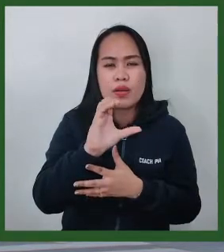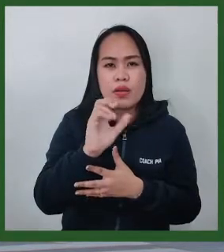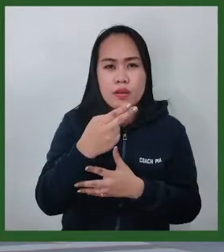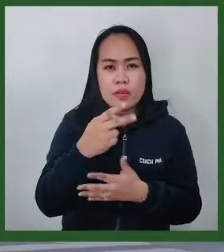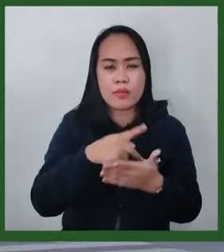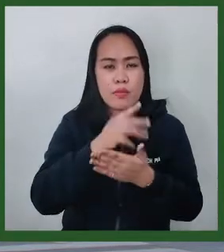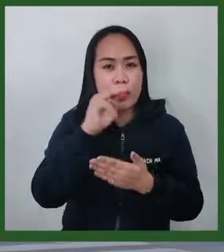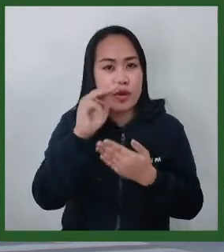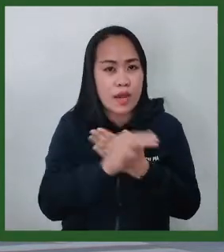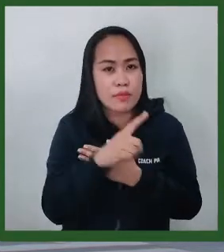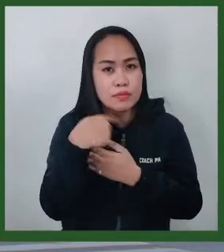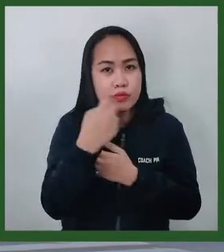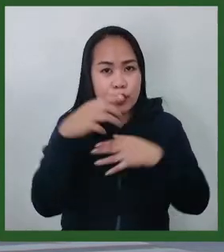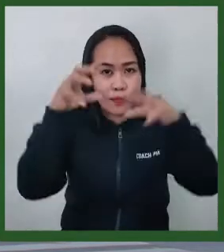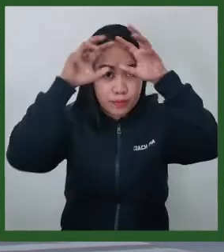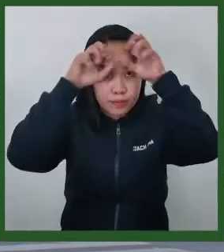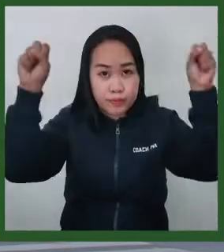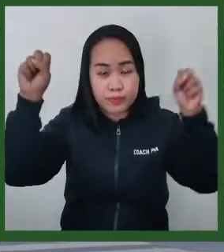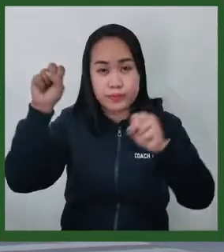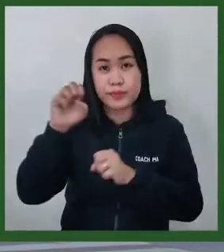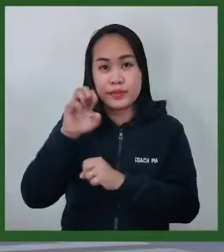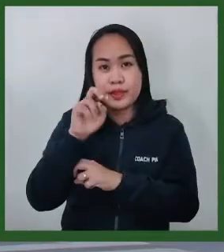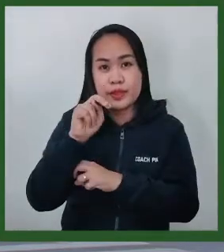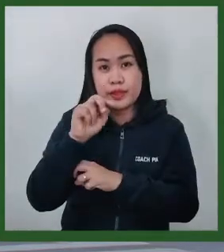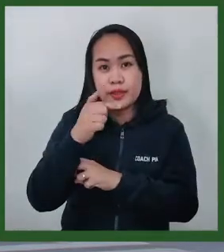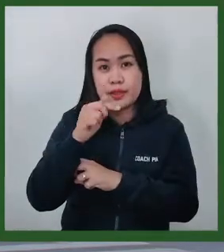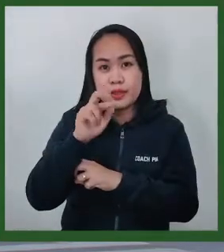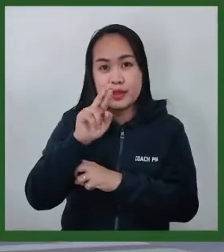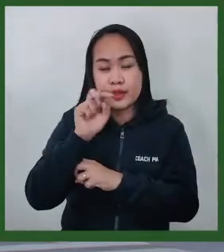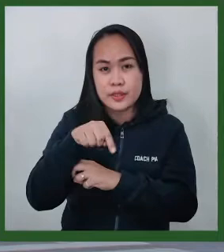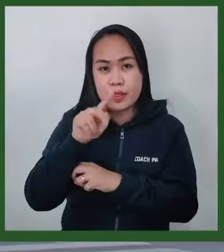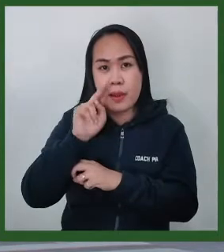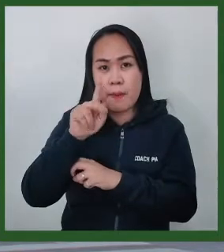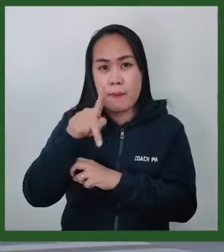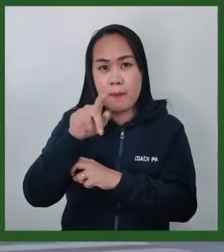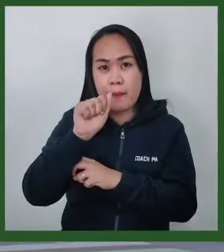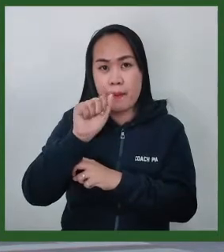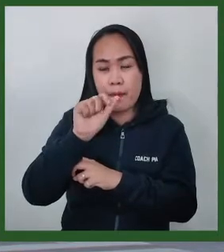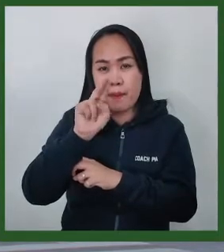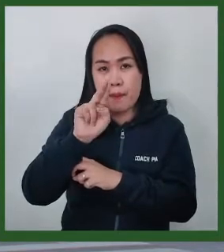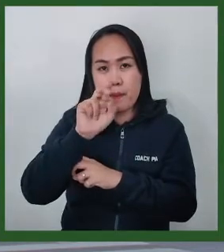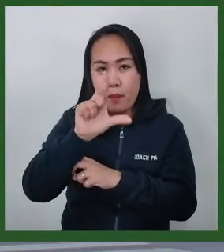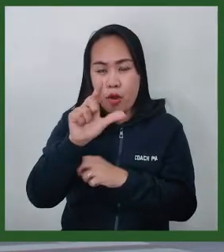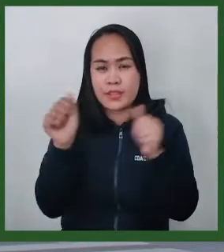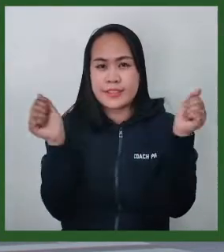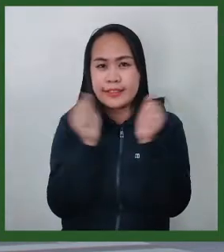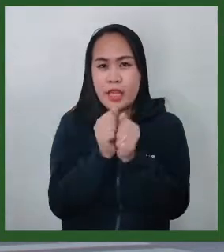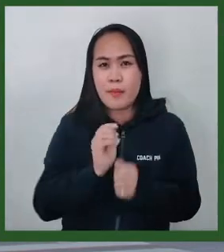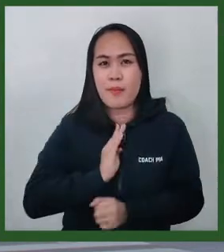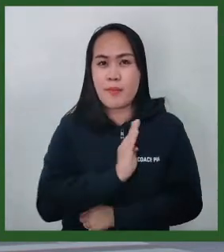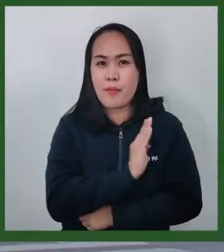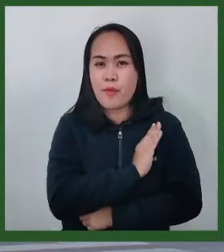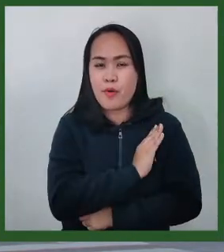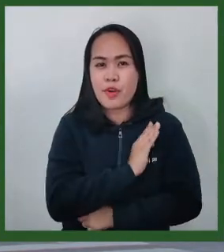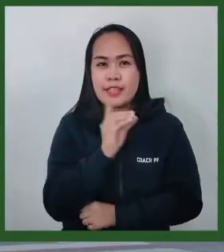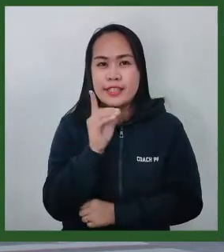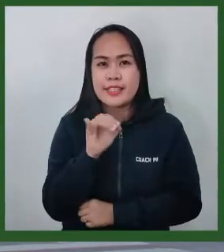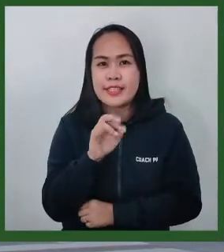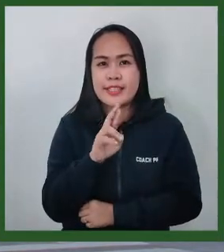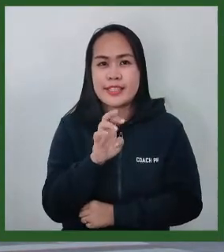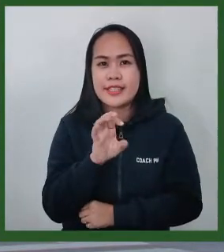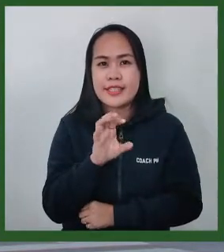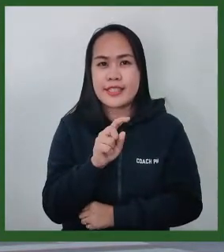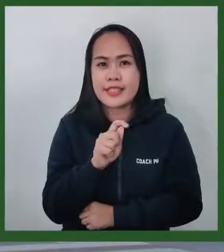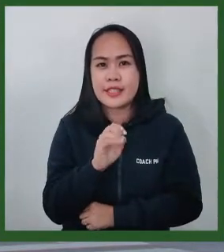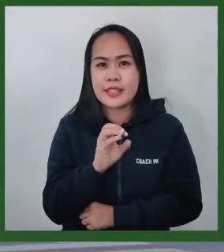sa pangunguna po yan ng kanilang presidente na si Engineer Paul Lazarte kasama ang board of directors. At very happy and proud sila